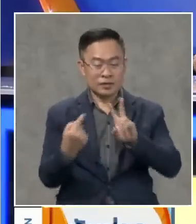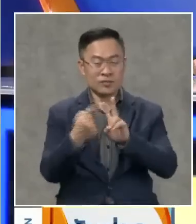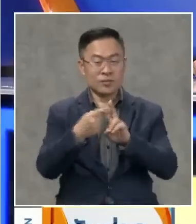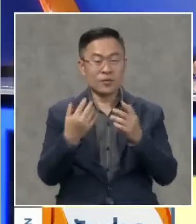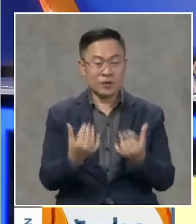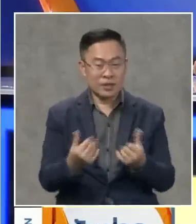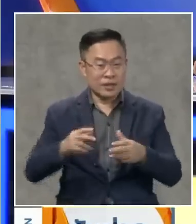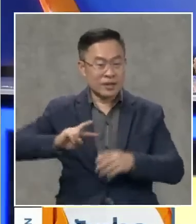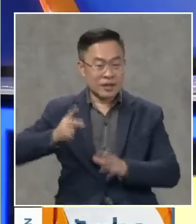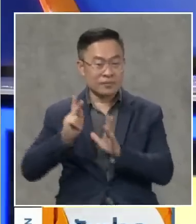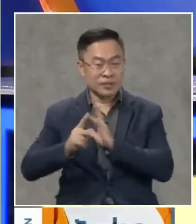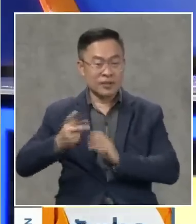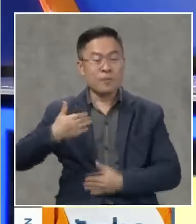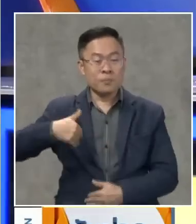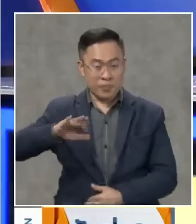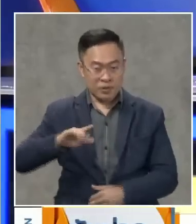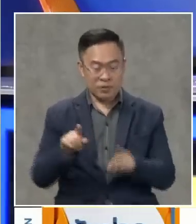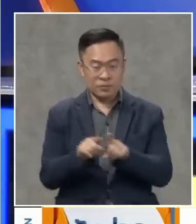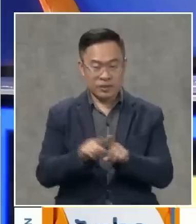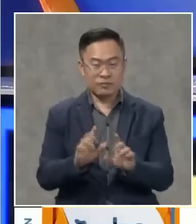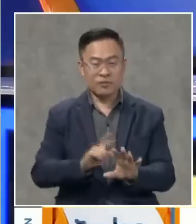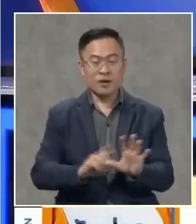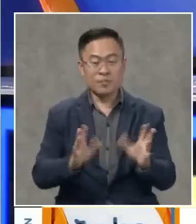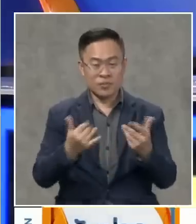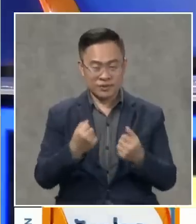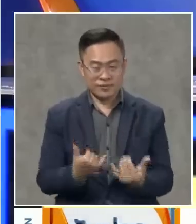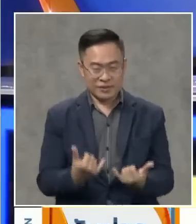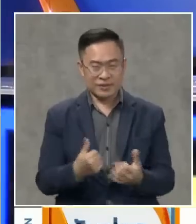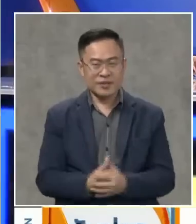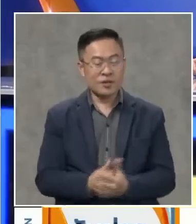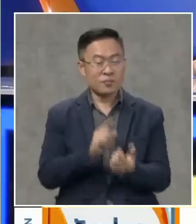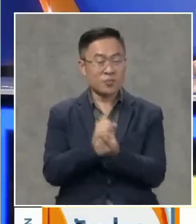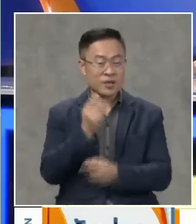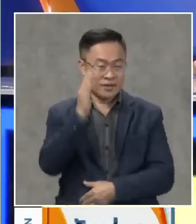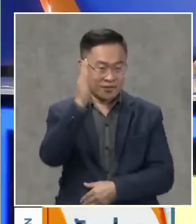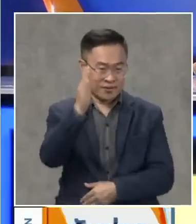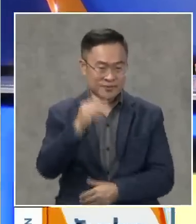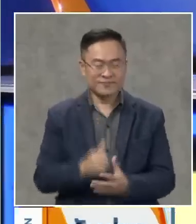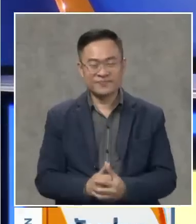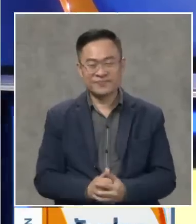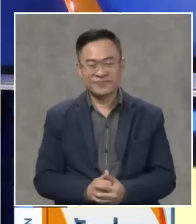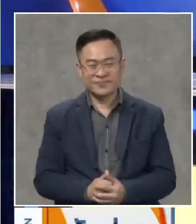สุภวรรณพร้อมล่ามภาษามือนะคะอาจารย์ไพวันแสงสุนทรรวมไปถึงทีมงานลาไปก่อนขอบพระคุณทุกการติดตามวันนี้สวัสดีค่ะ สวัสดีค่ะ